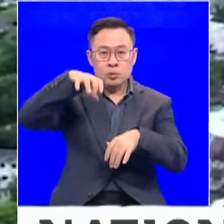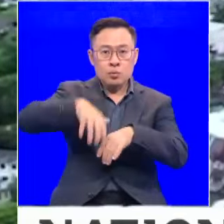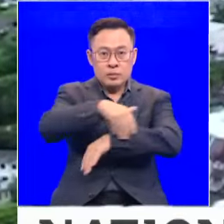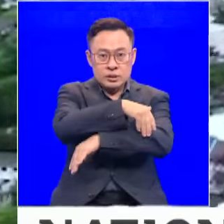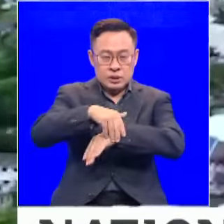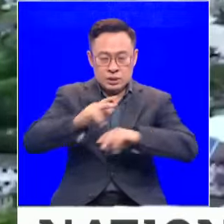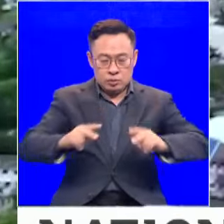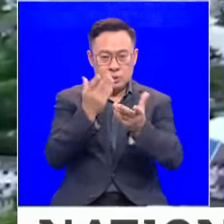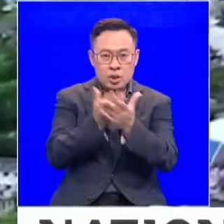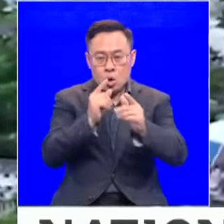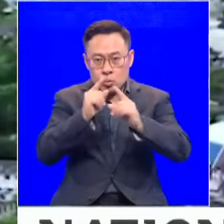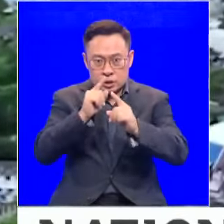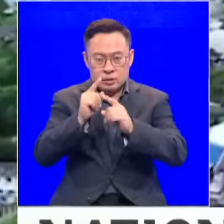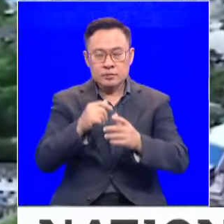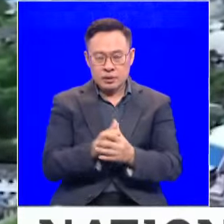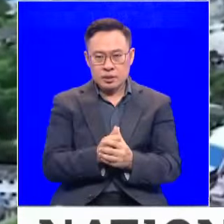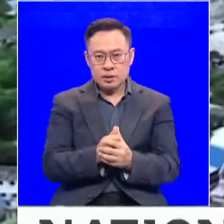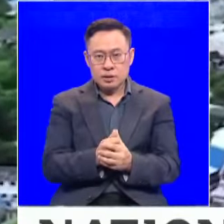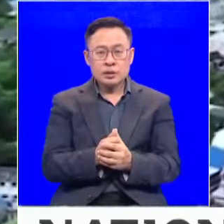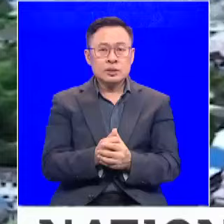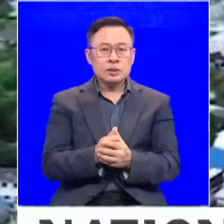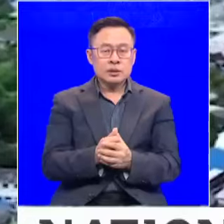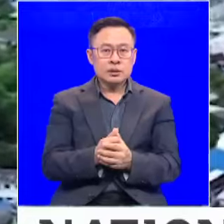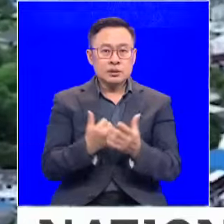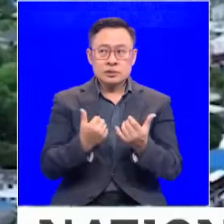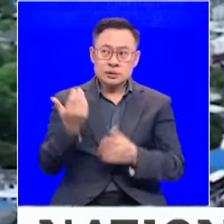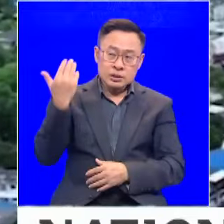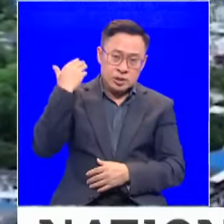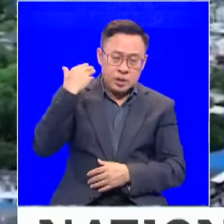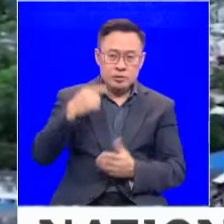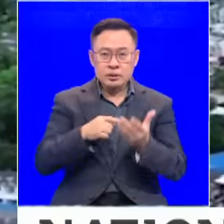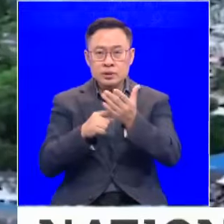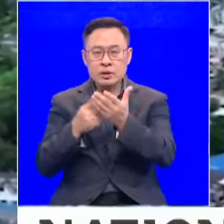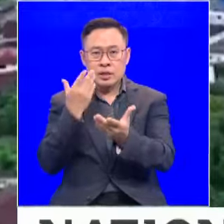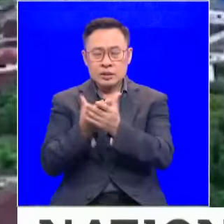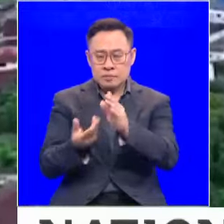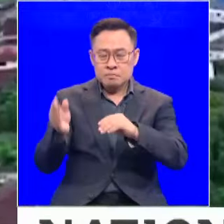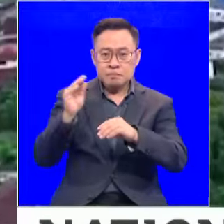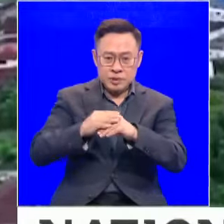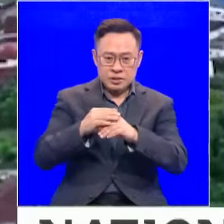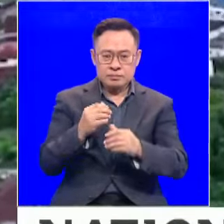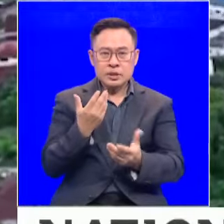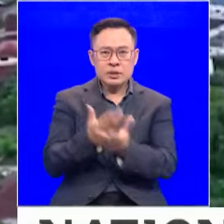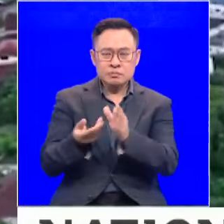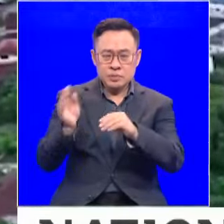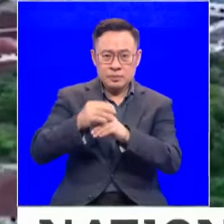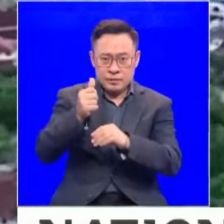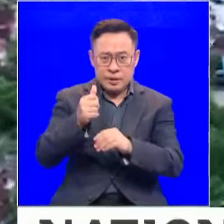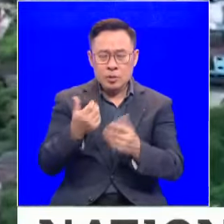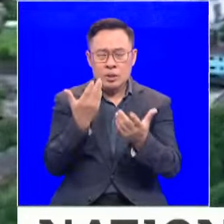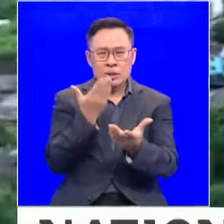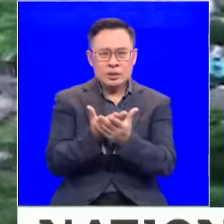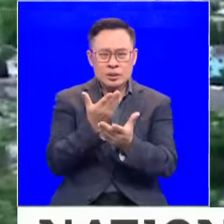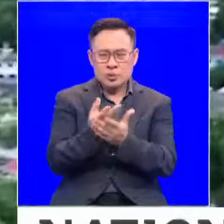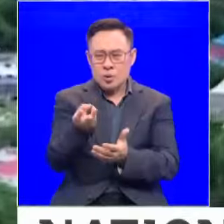คลังต่อไปแต่ก่อนหน้านี้เห็นว่าจะมีการเสนอว่าอยากจะเพิ่มอัตราการเยียวยาเพราะเหมือนตอนเนี้ยนา